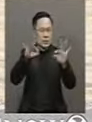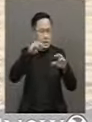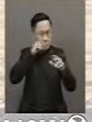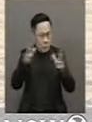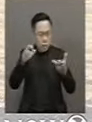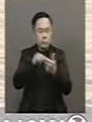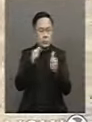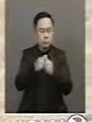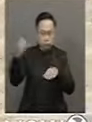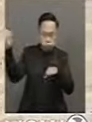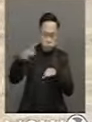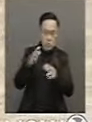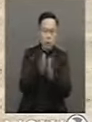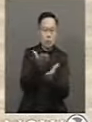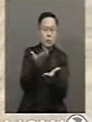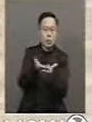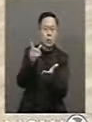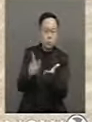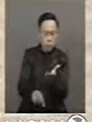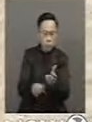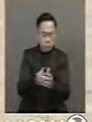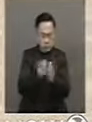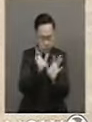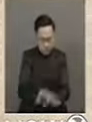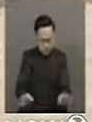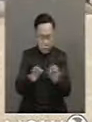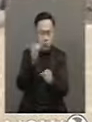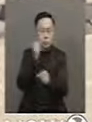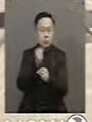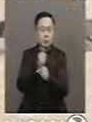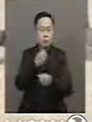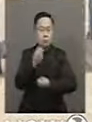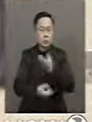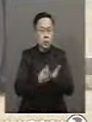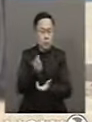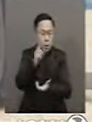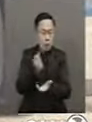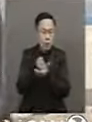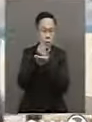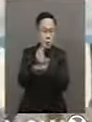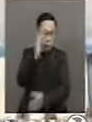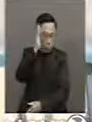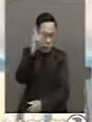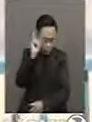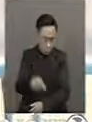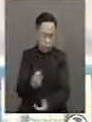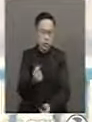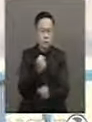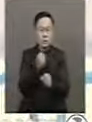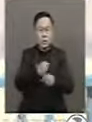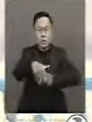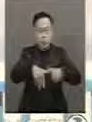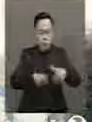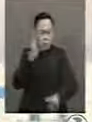แปรรูปนี่ก็ทำให้ราคาตกต่ำค่ะทางพลอากาศเอกประจินพูดต่อว่าการช่วยเหลือในระยะต่อไปก็จะต้องให้ชาว